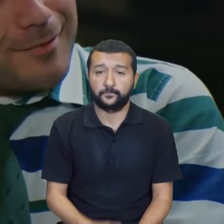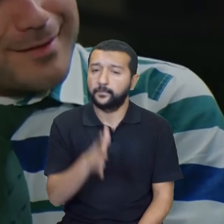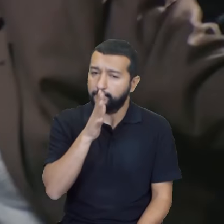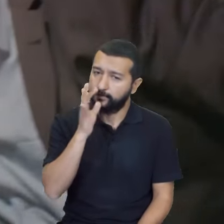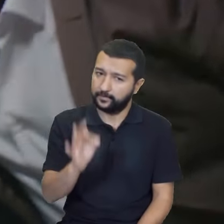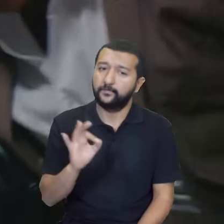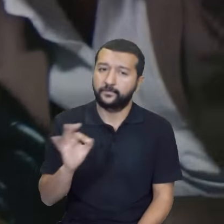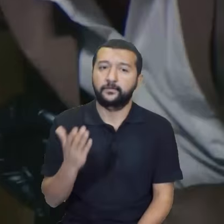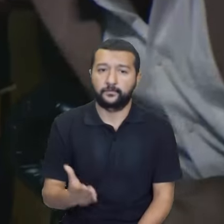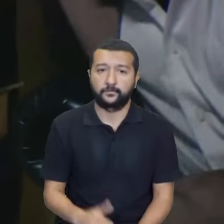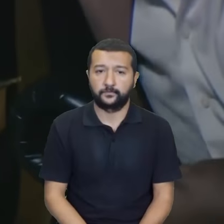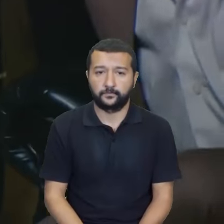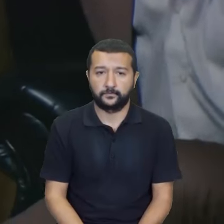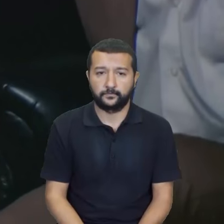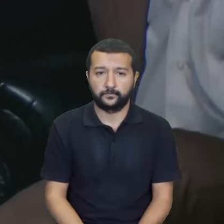Bilirim abi.